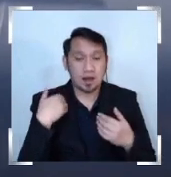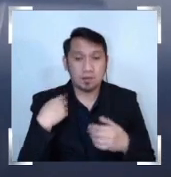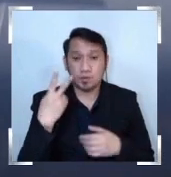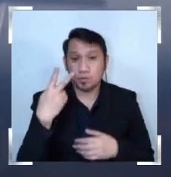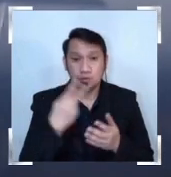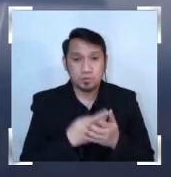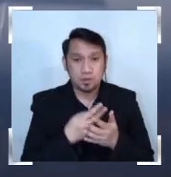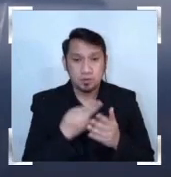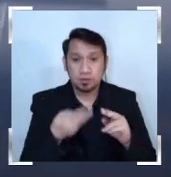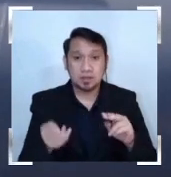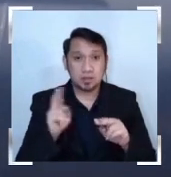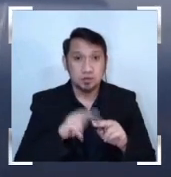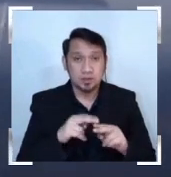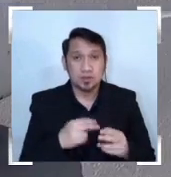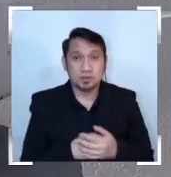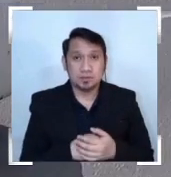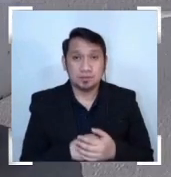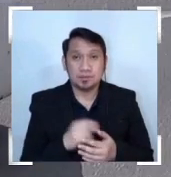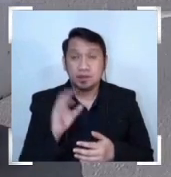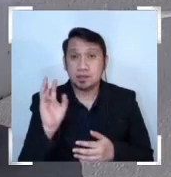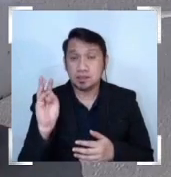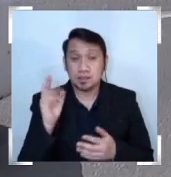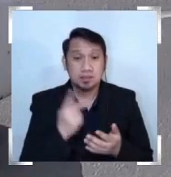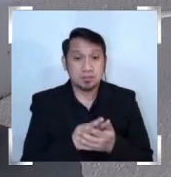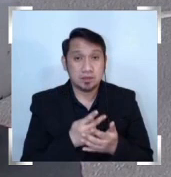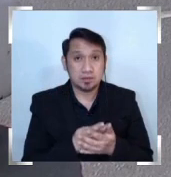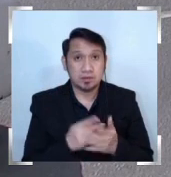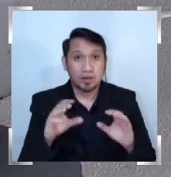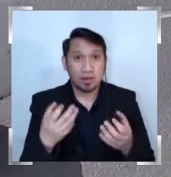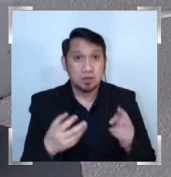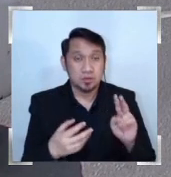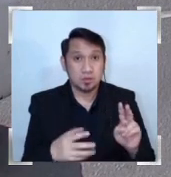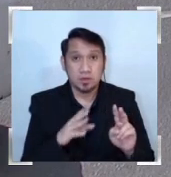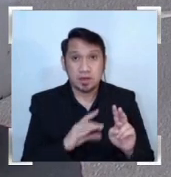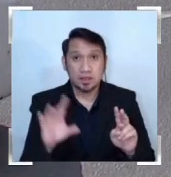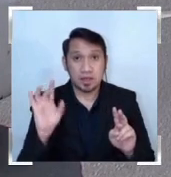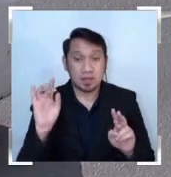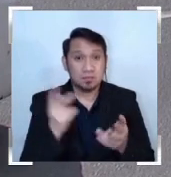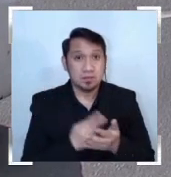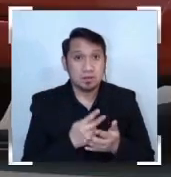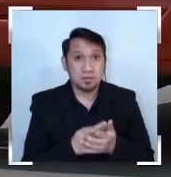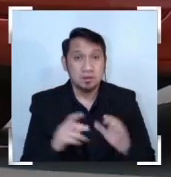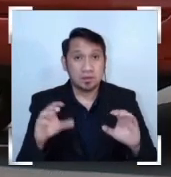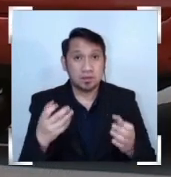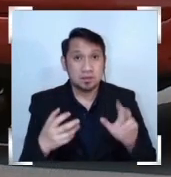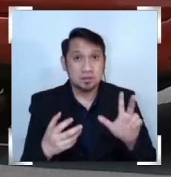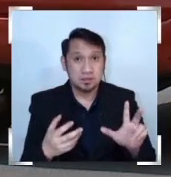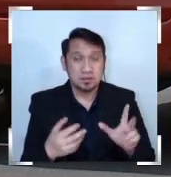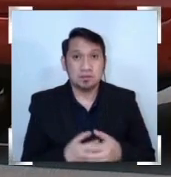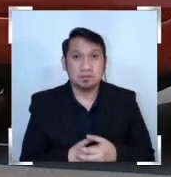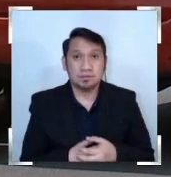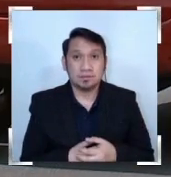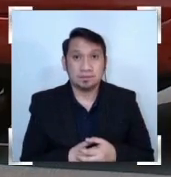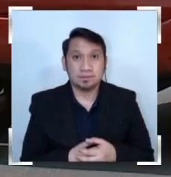Class 1 vehicles, 6 na piso naman para sa Class 2 vehicles at 8 piso sa Class 3 vehicles.